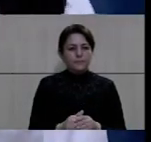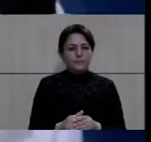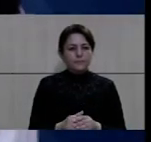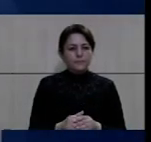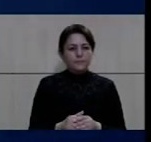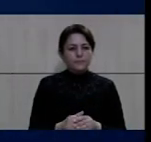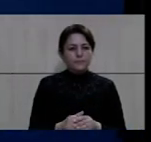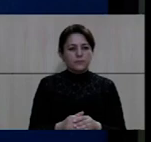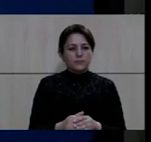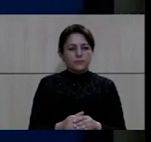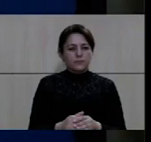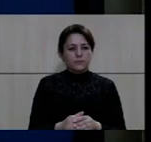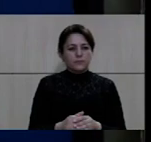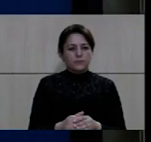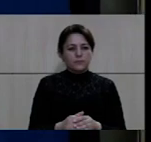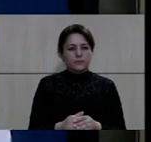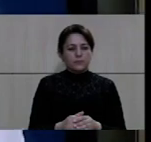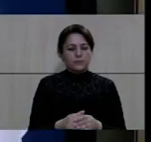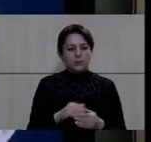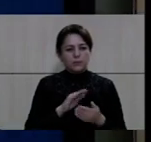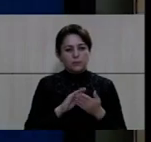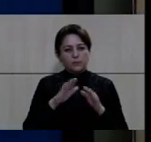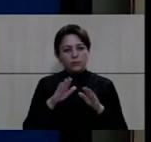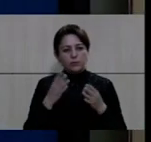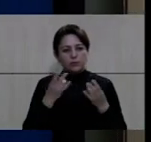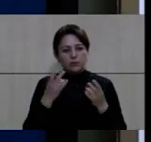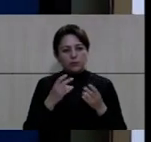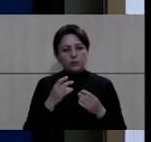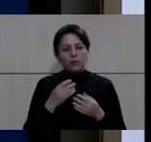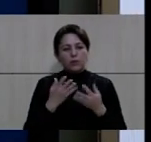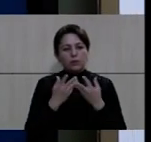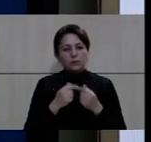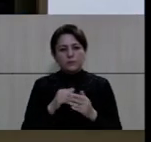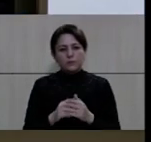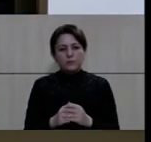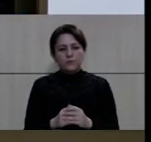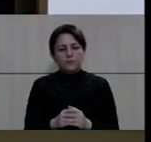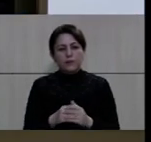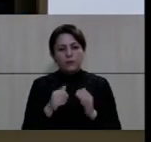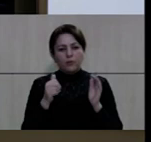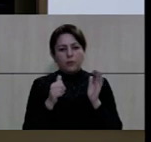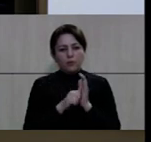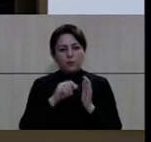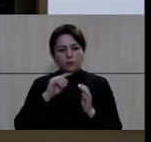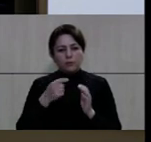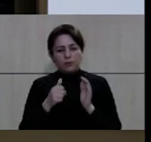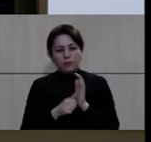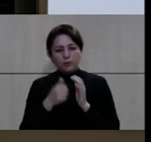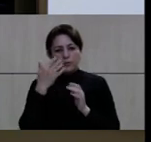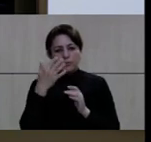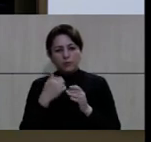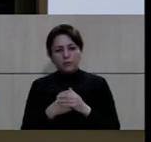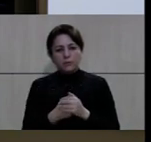Бізге жай керек болады езішіміз үшін. Енді қысаплашыны баштаймыз. 6.6-дан